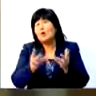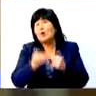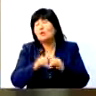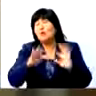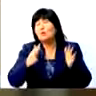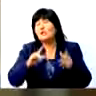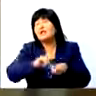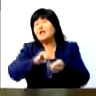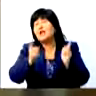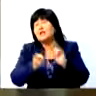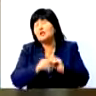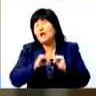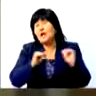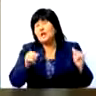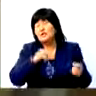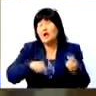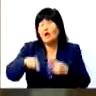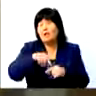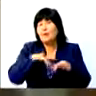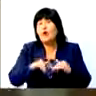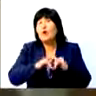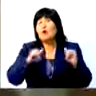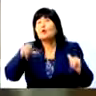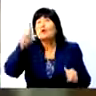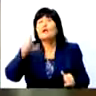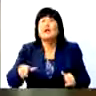учетом происходящих изменений, развития предпринимательства, роста гражданской ответственности.